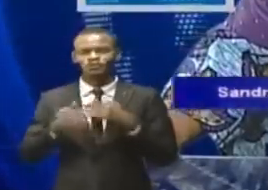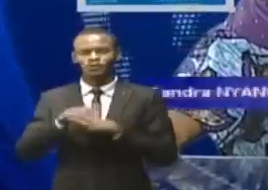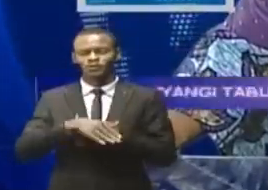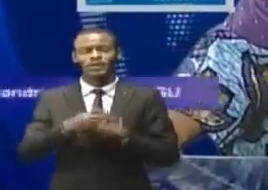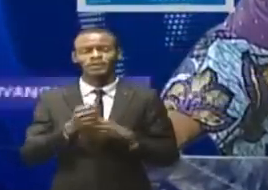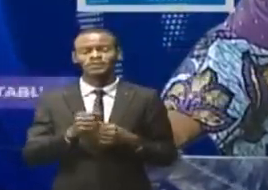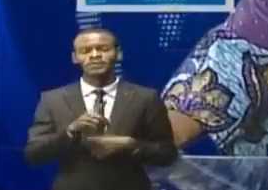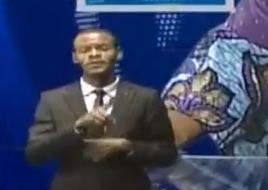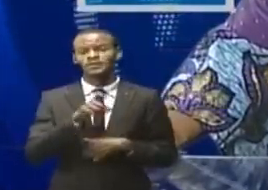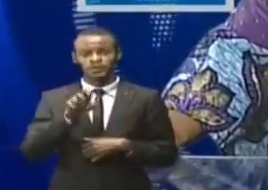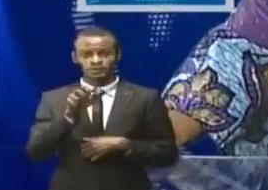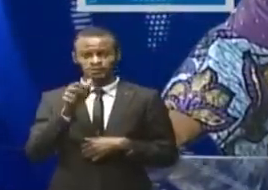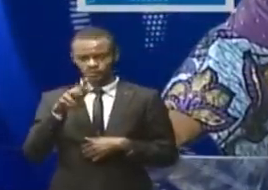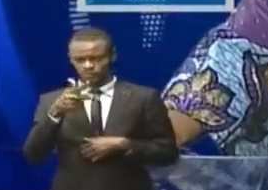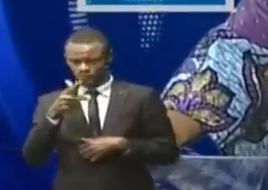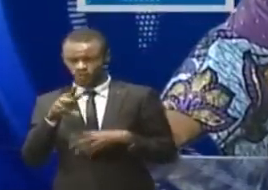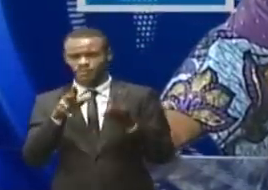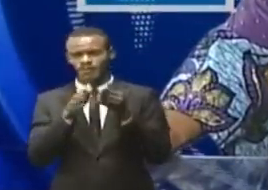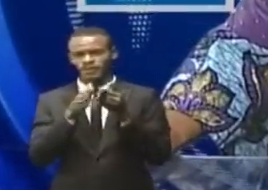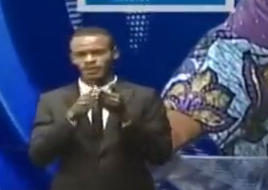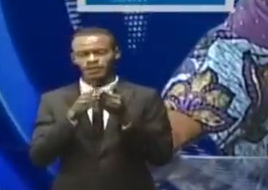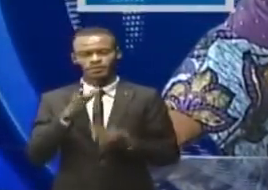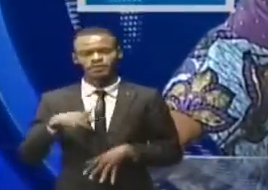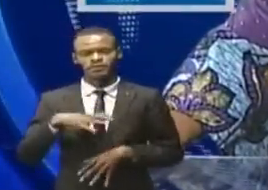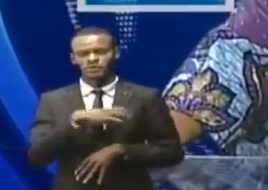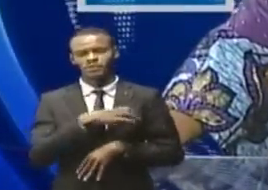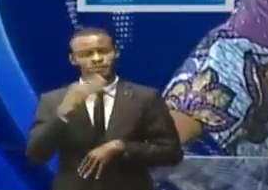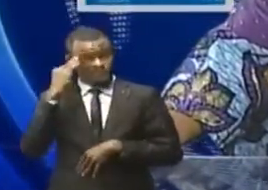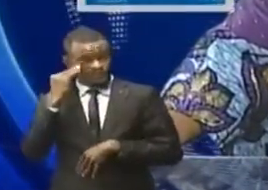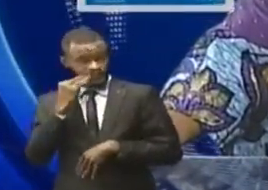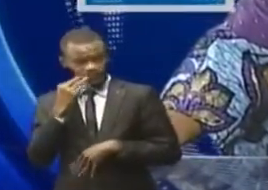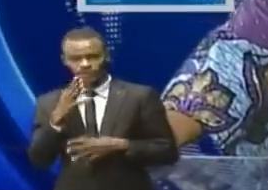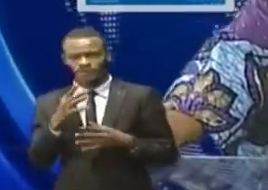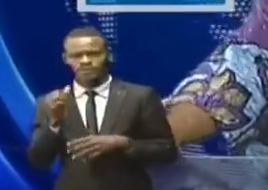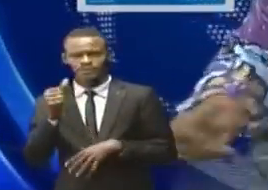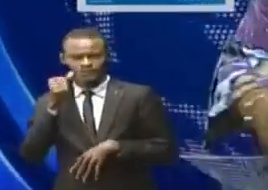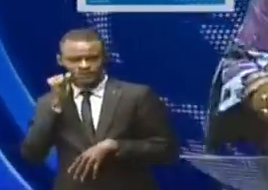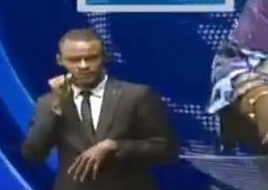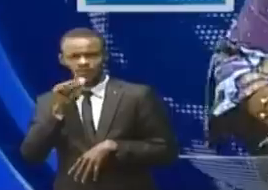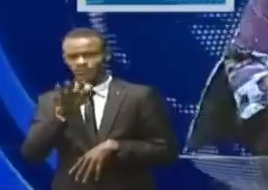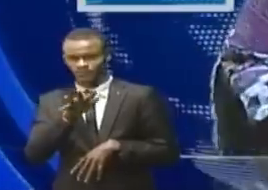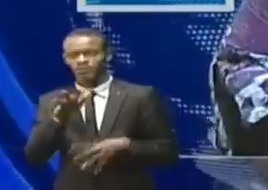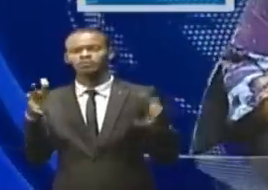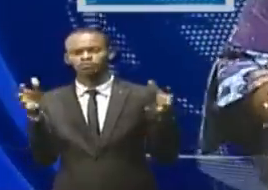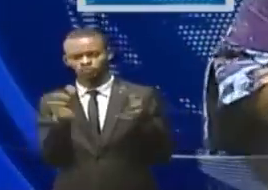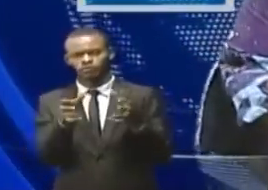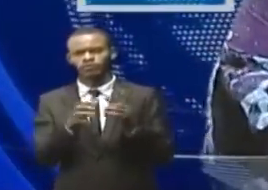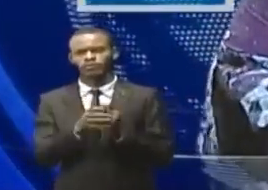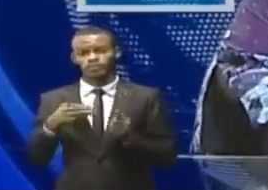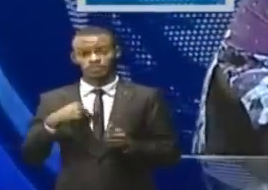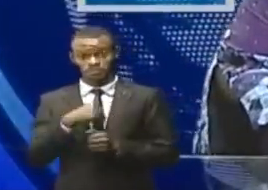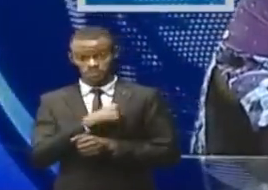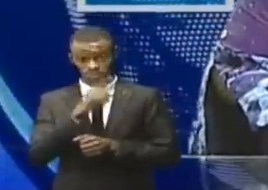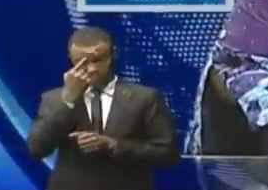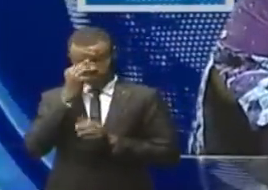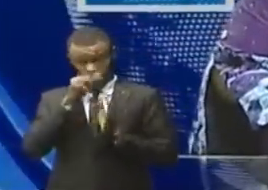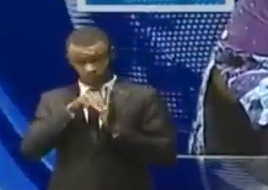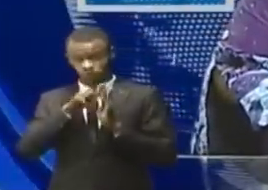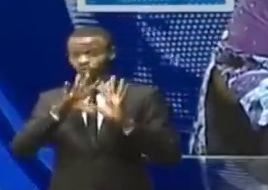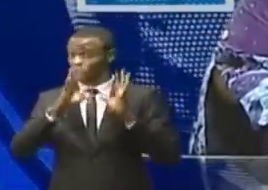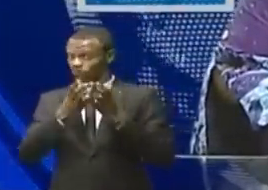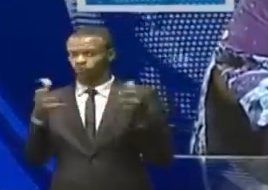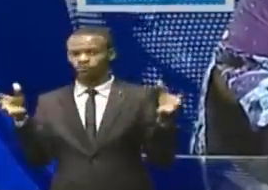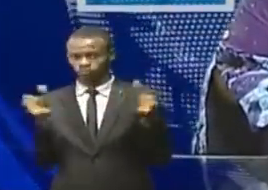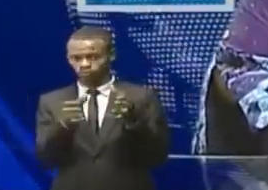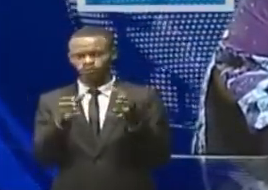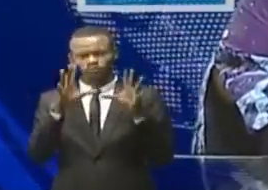du Conseil des ministres a vécu hier vendredi comme à l'accoutumée. Tous les membres du gouvernement se sont retrouvés autour du président de